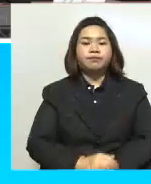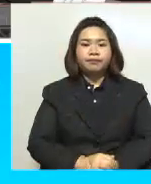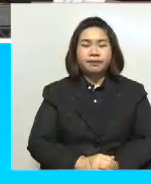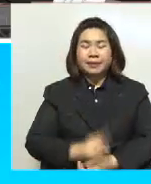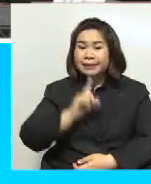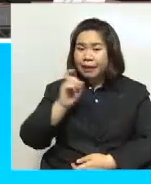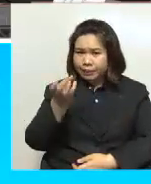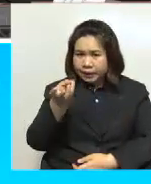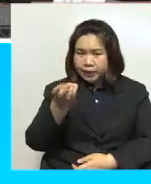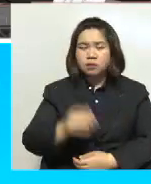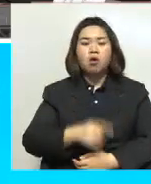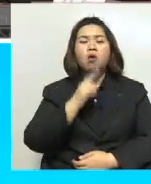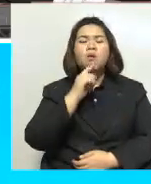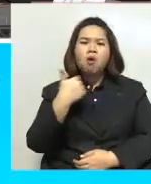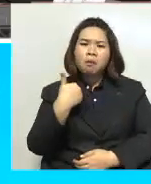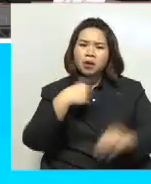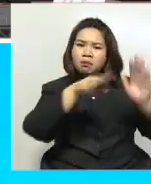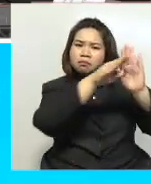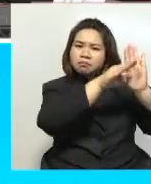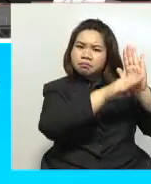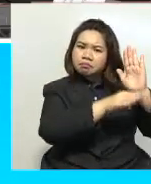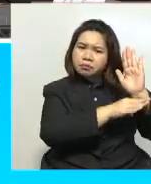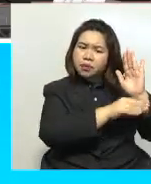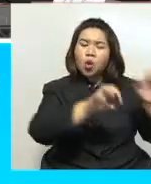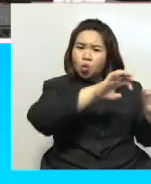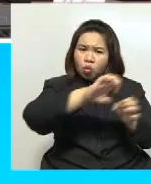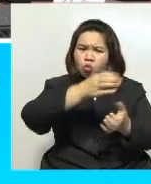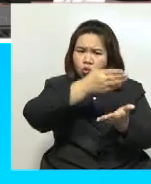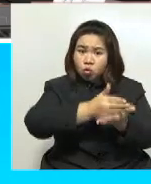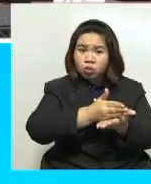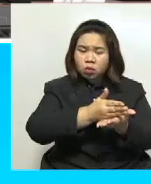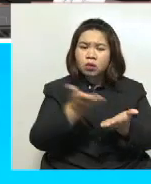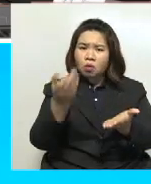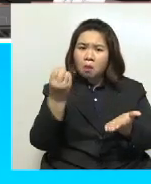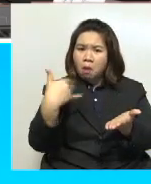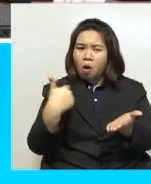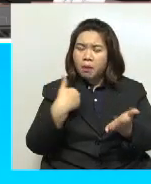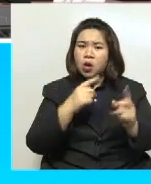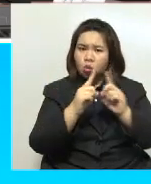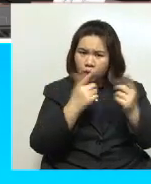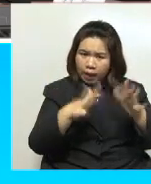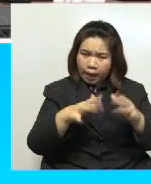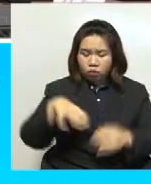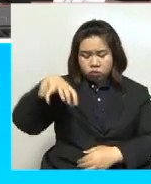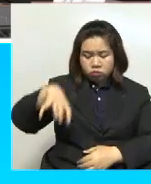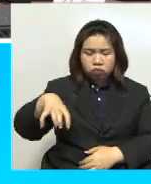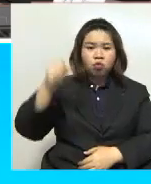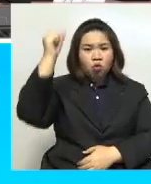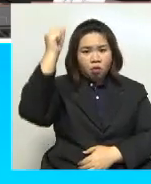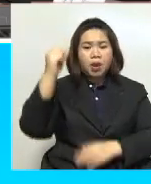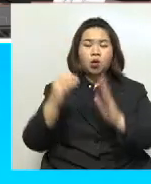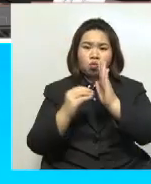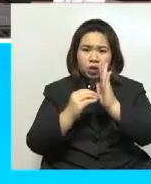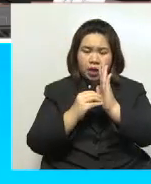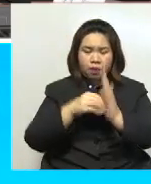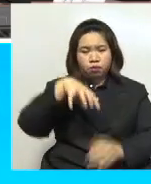มื่อสักครู่นี้ที่เส้นทางต่างๆดูแล้วที่จะมีรถตู้หยุดวิ่งเนี่ยและอย่างที่ท่านบอกว่าก็ได้พูดคุยทั้งกับทางบขส.ทั้งขสมก.ใน